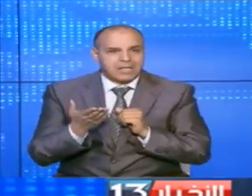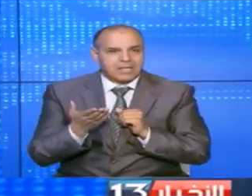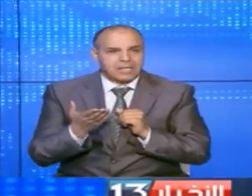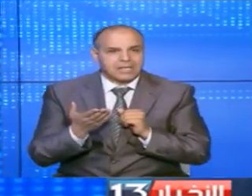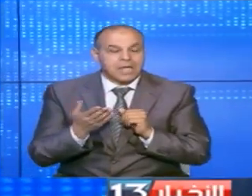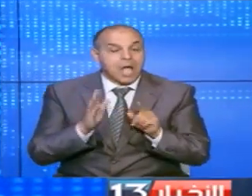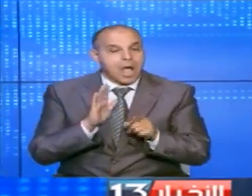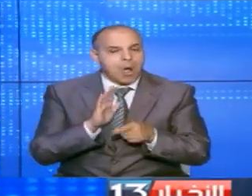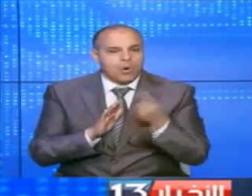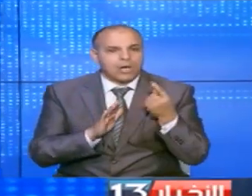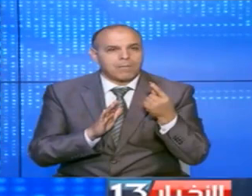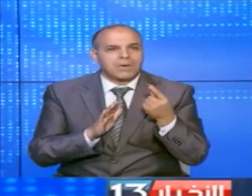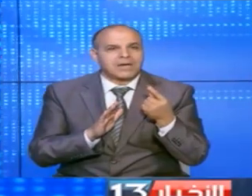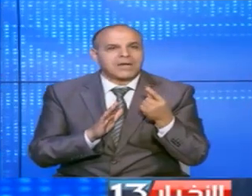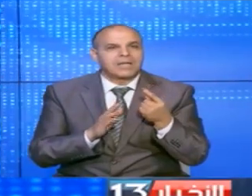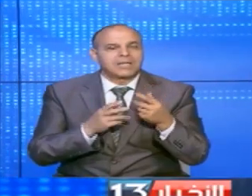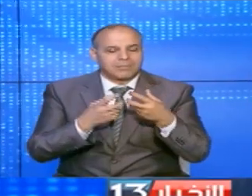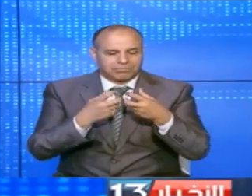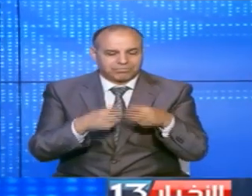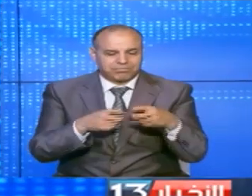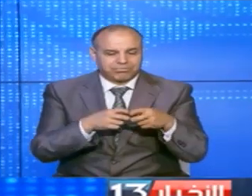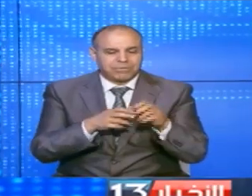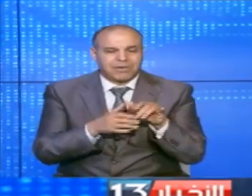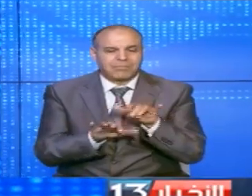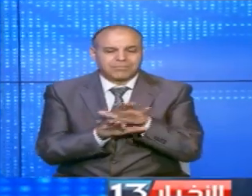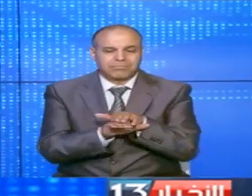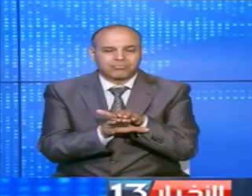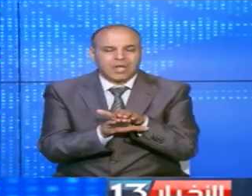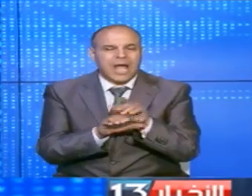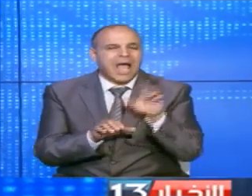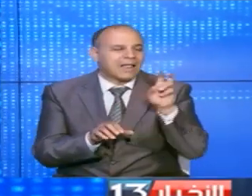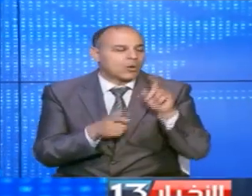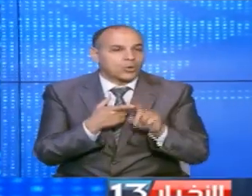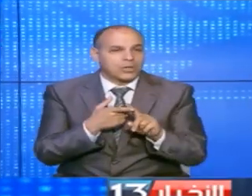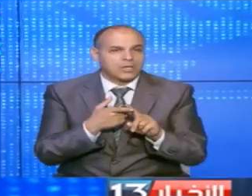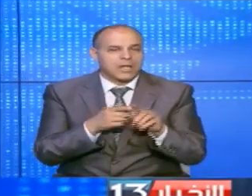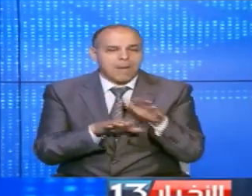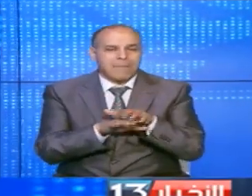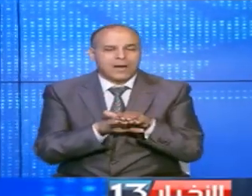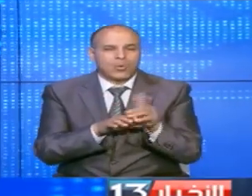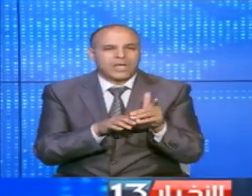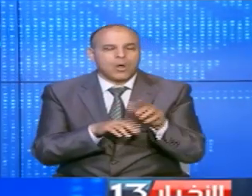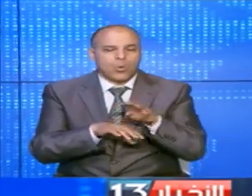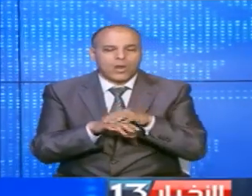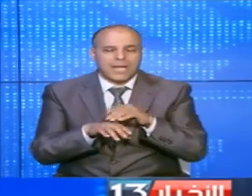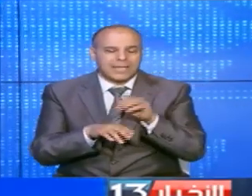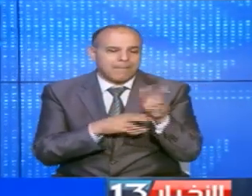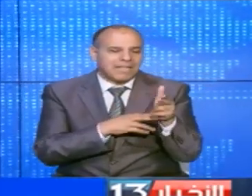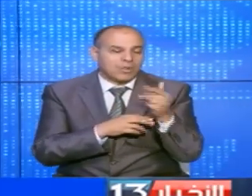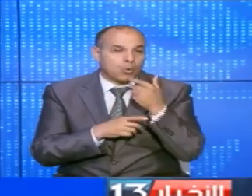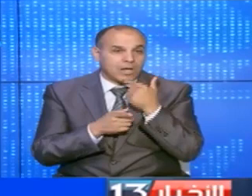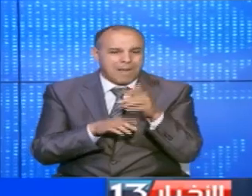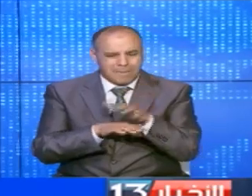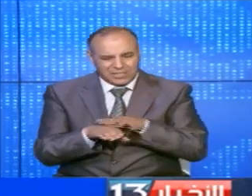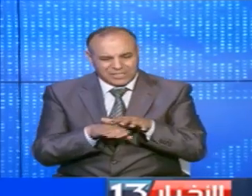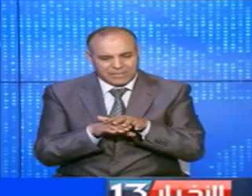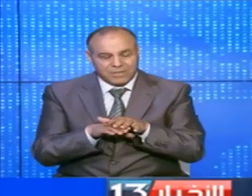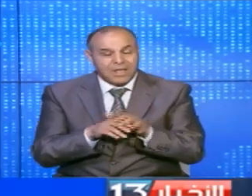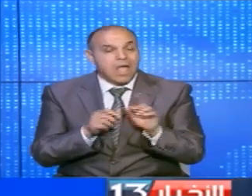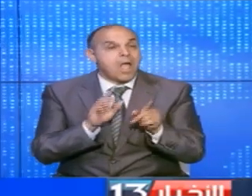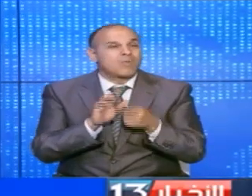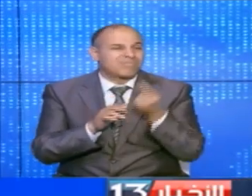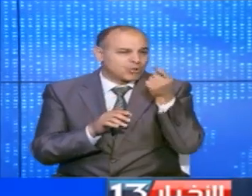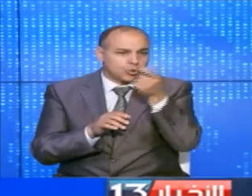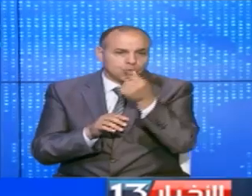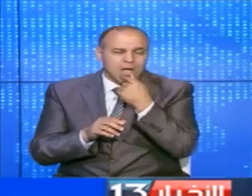لاول مره عمليه تشخيص السلاح فات البحريه الخضراء بشرط ان جيش من ولايه المهديه هذه الفصيله النادره